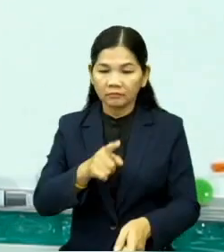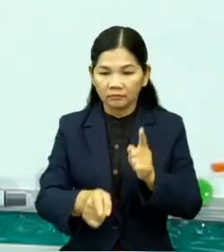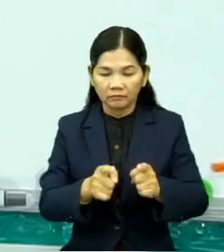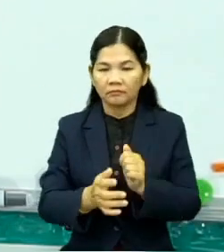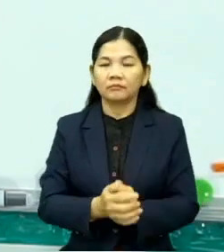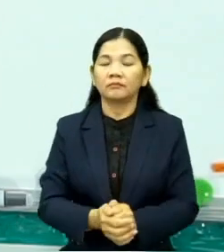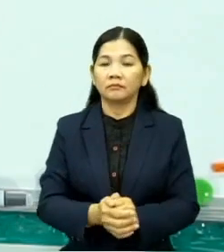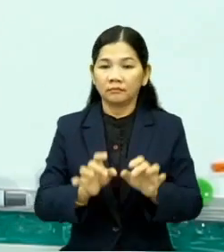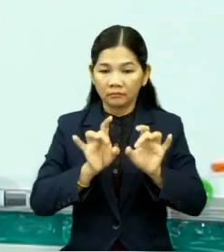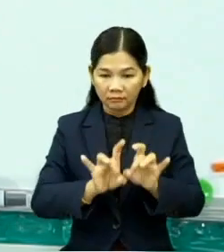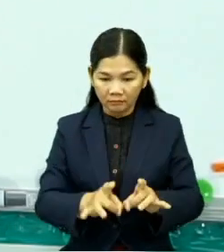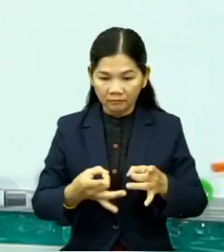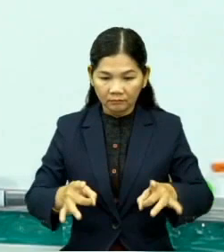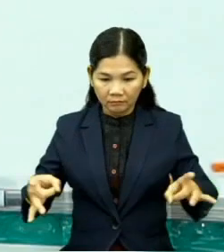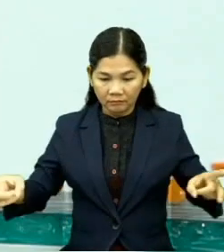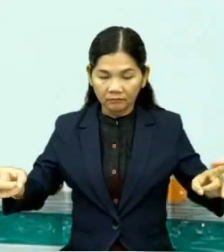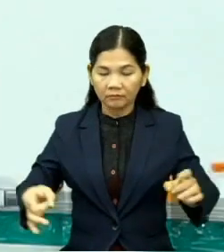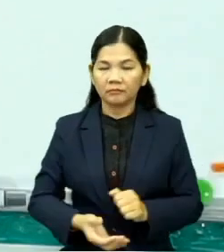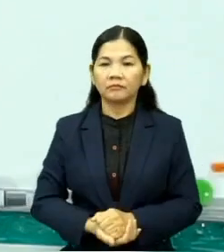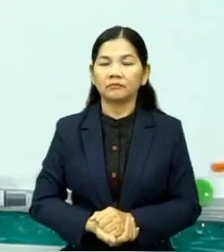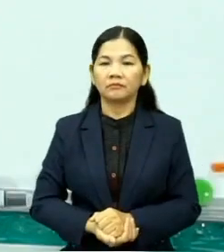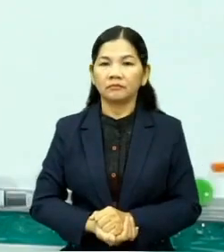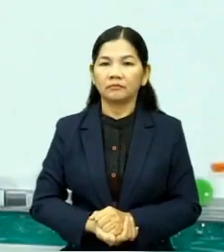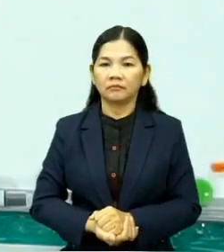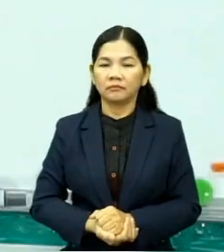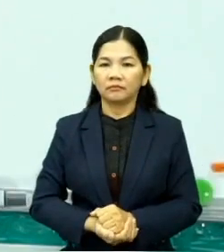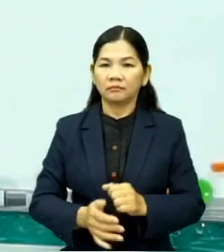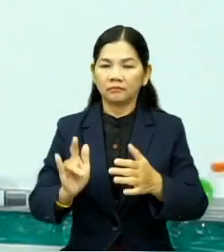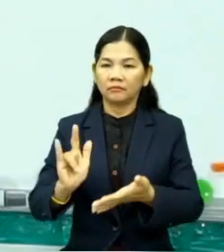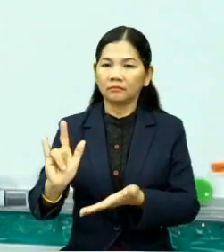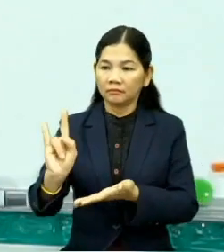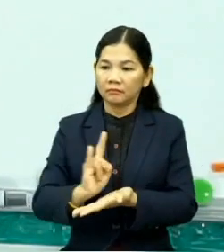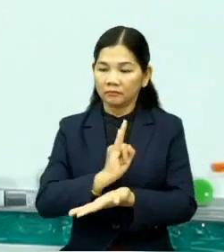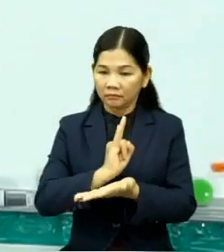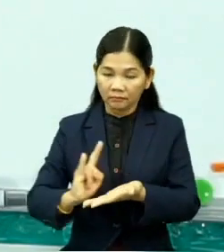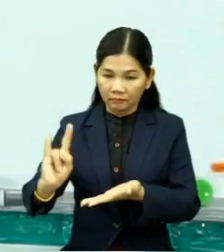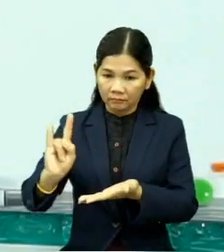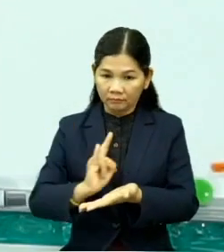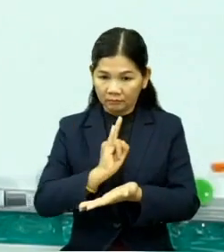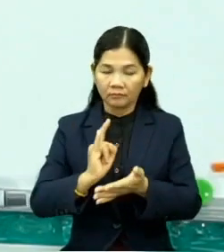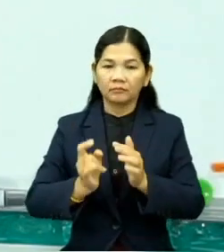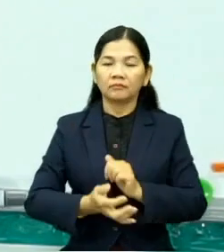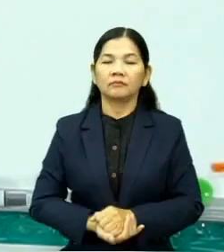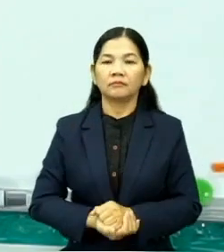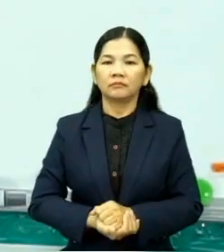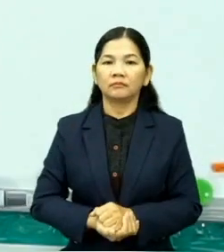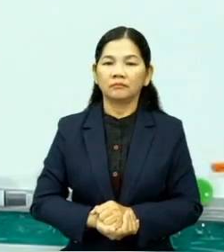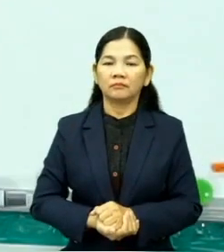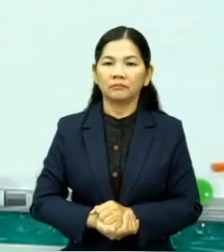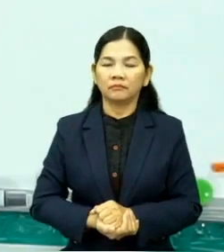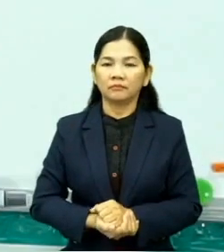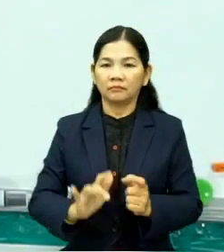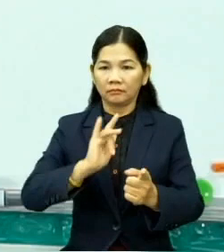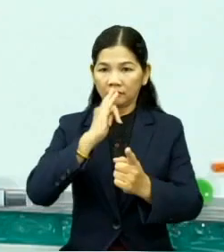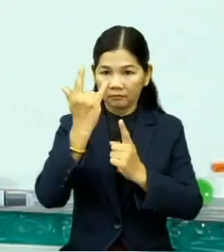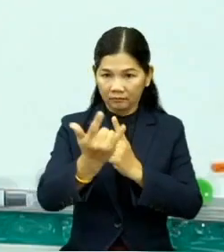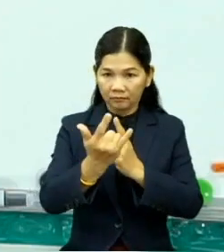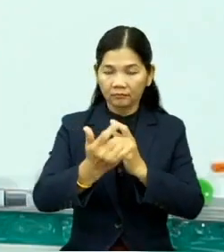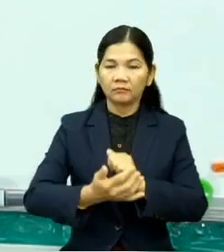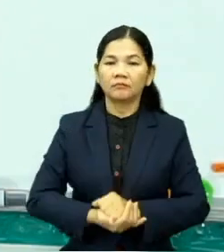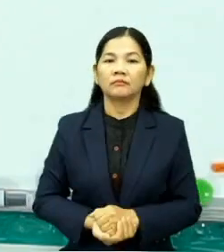បញ្ពាទ្យមហោរីប្រពៃណី